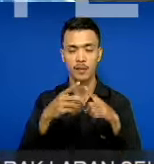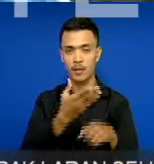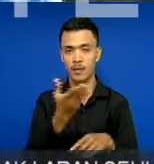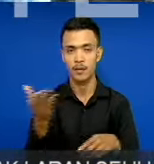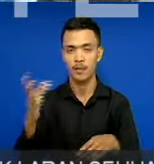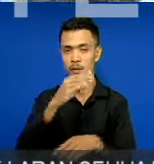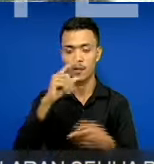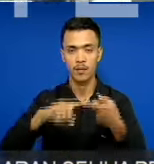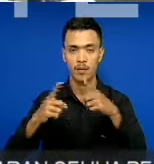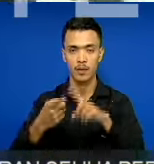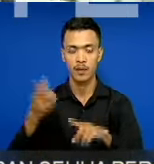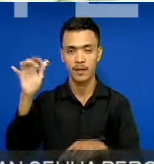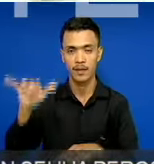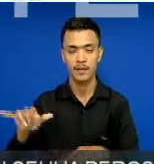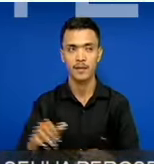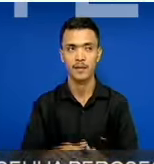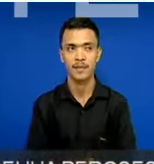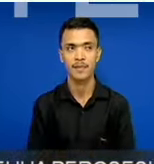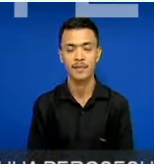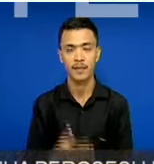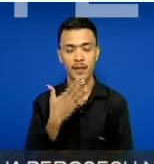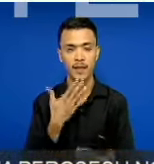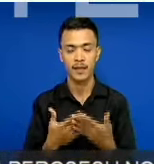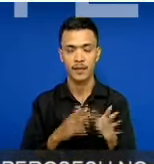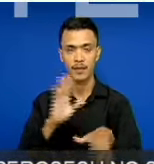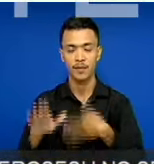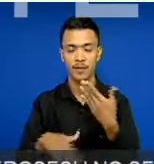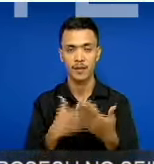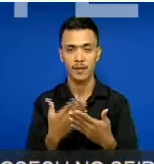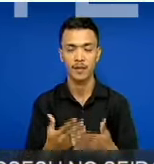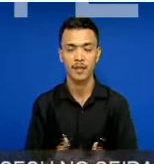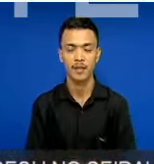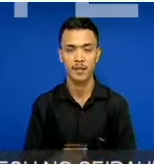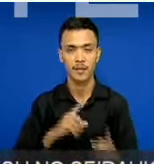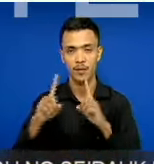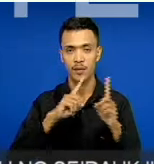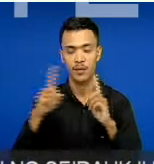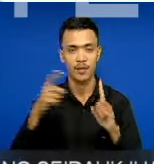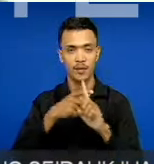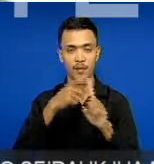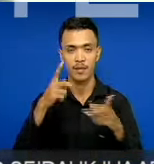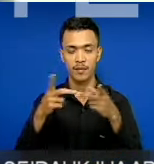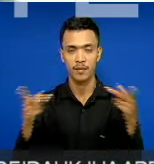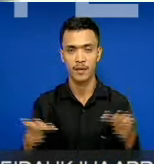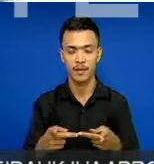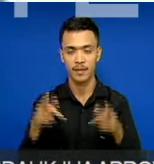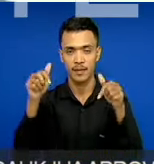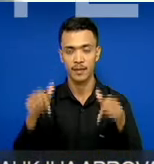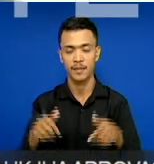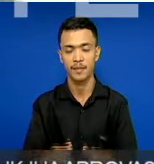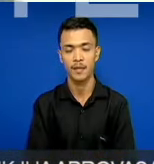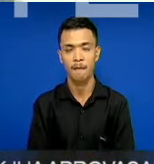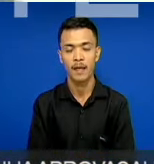Pria. Dia ko vintage no telespectadores sida de maka minia da dalia bada kusi fating ida ne. Kusi rotunda presidente